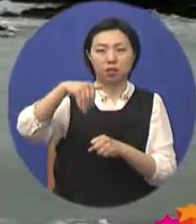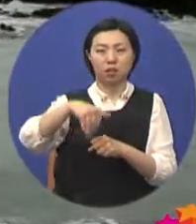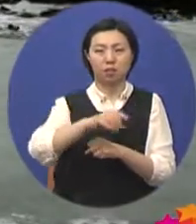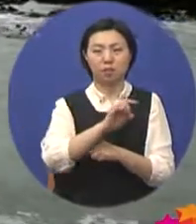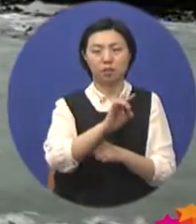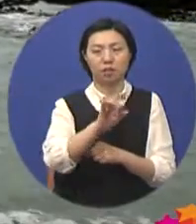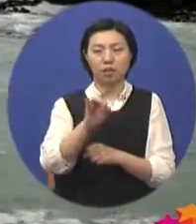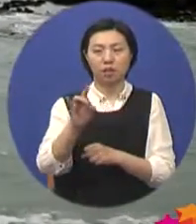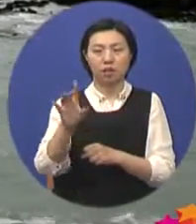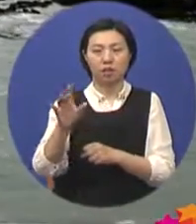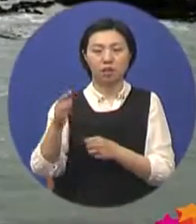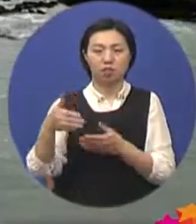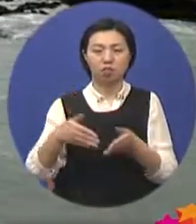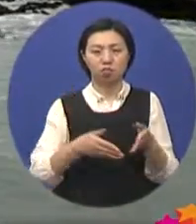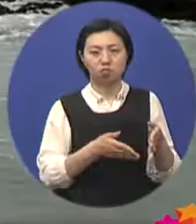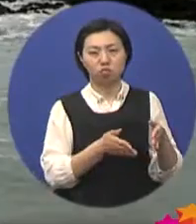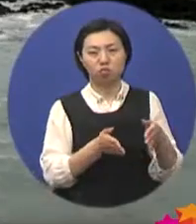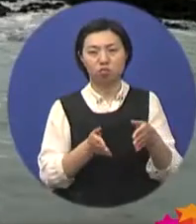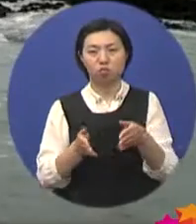고개마다